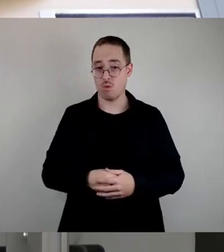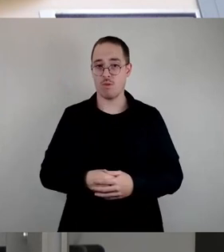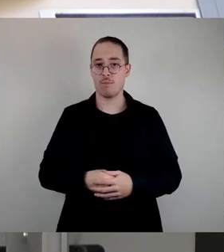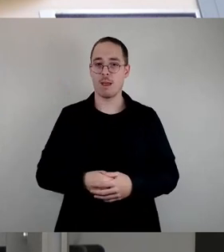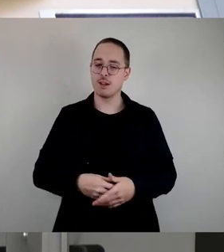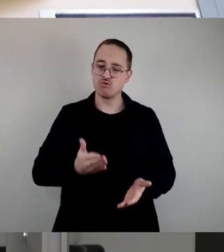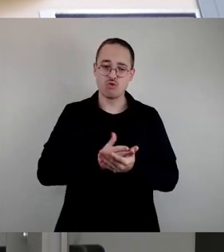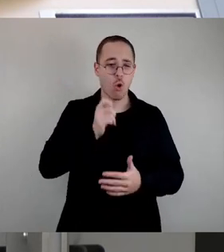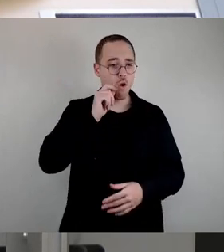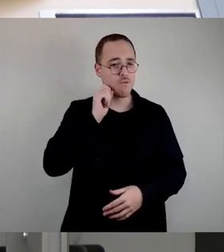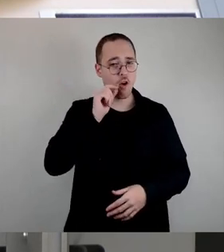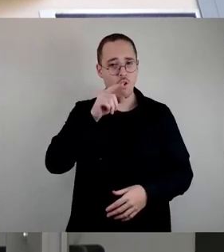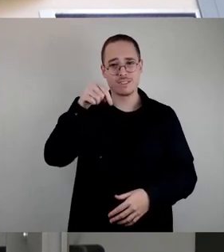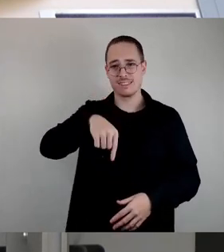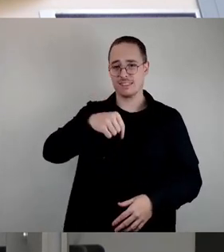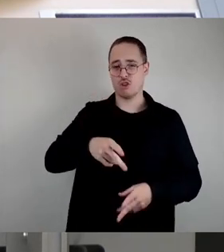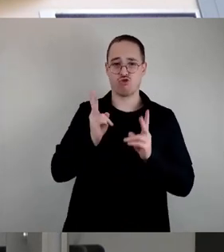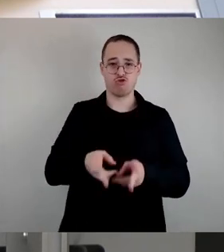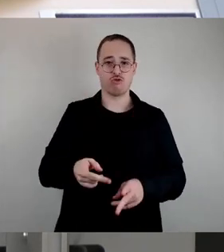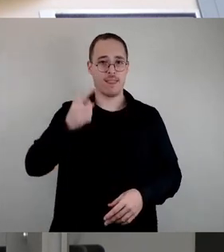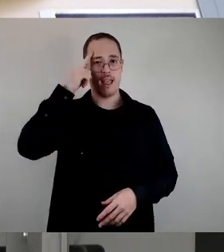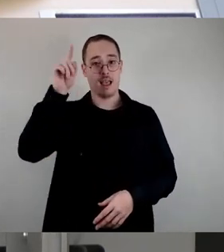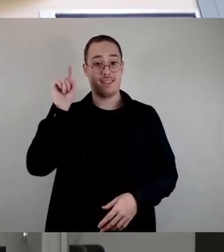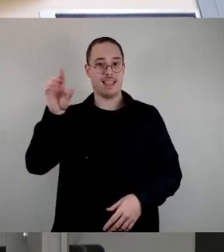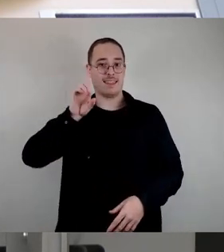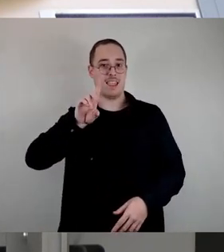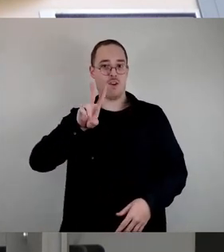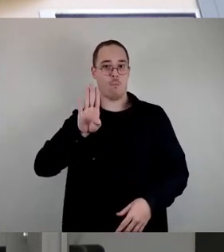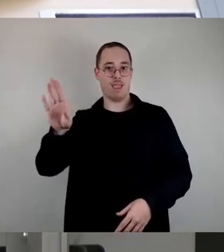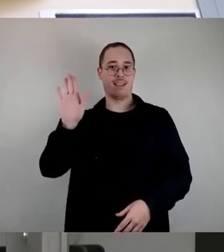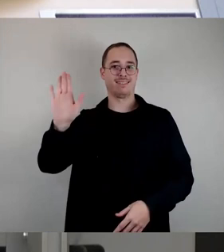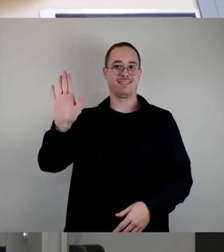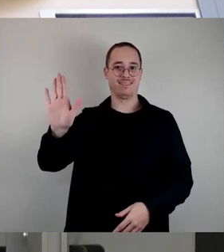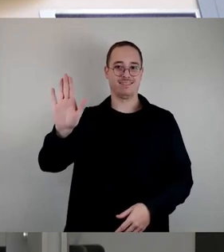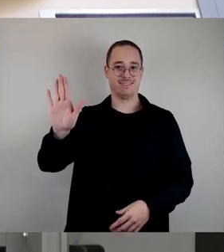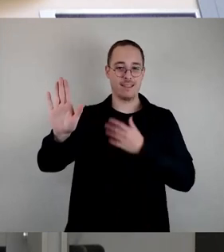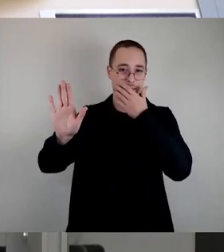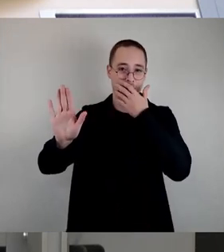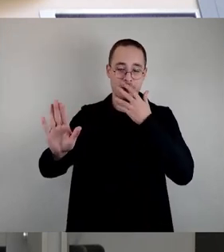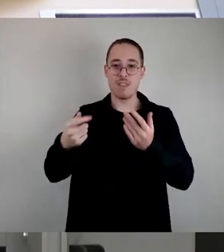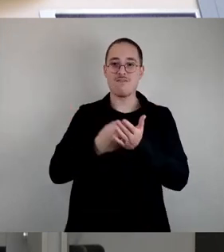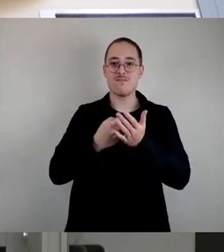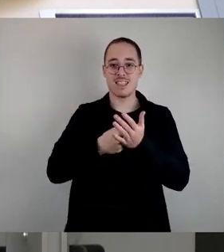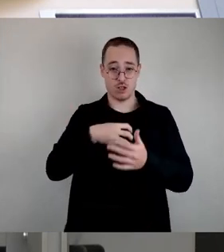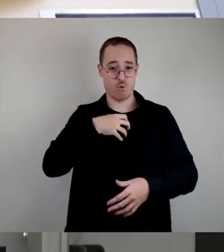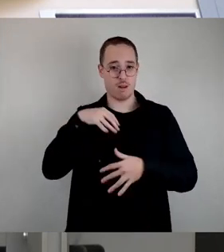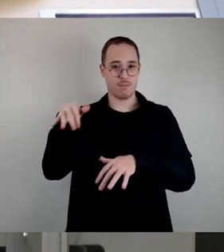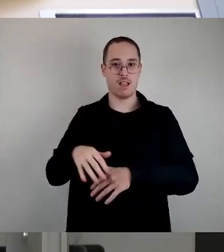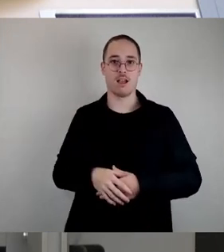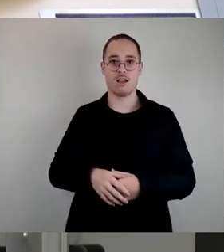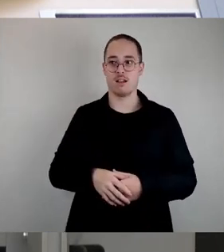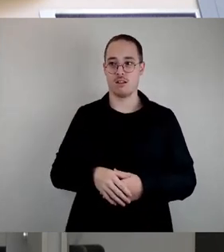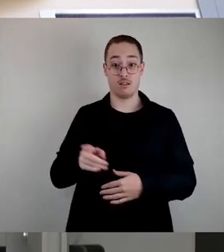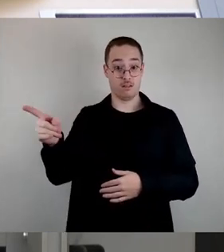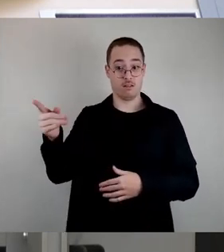die Finanzprobleme der DVB geredet, über das, was da bevorsteht. Werden wir Kürzungen erleben oder wie stellen Sie